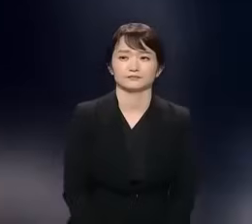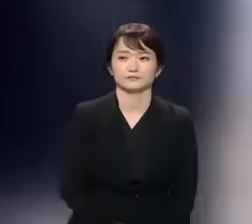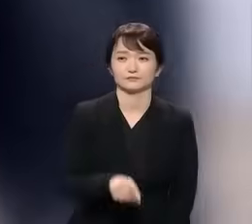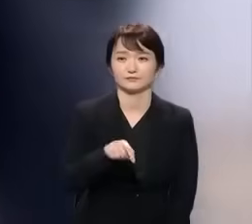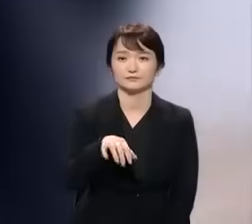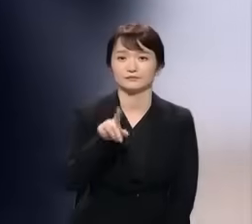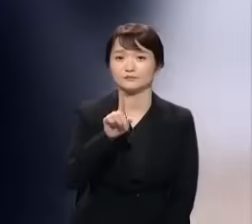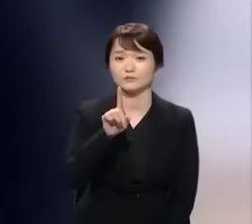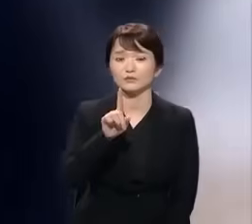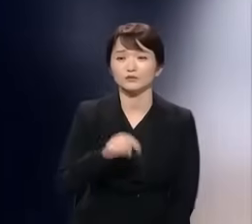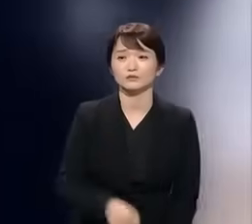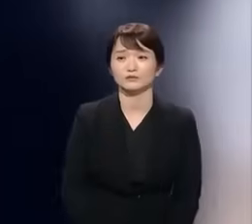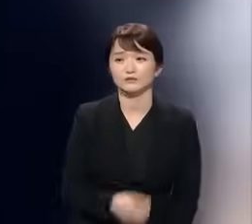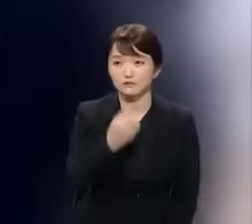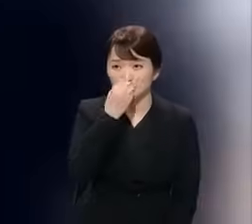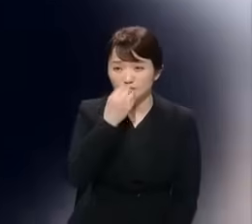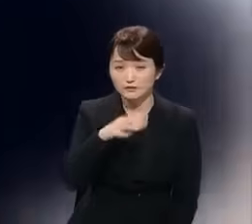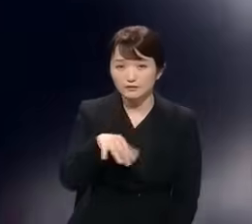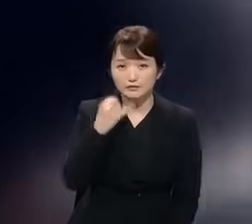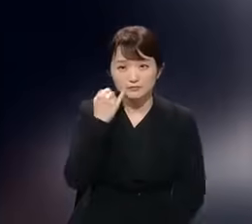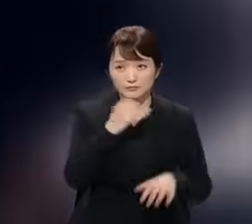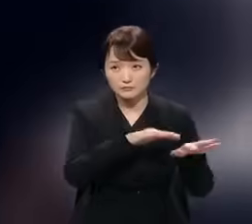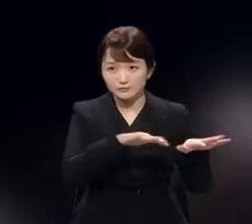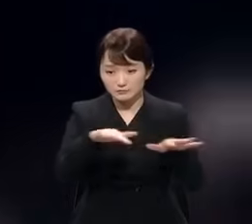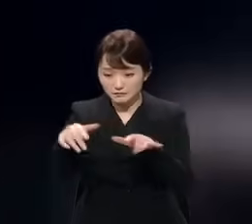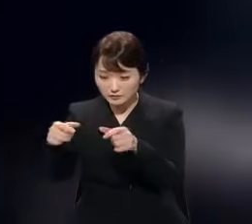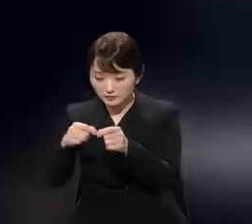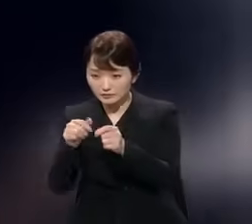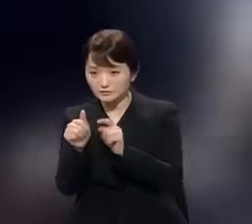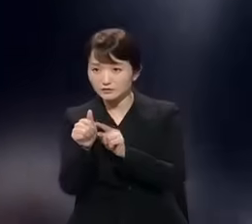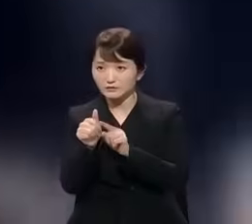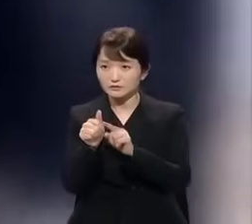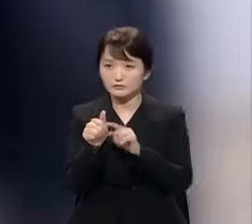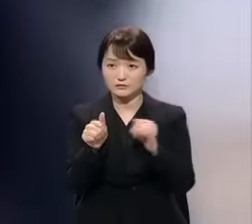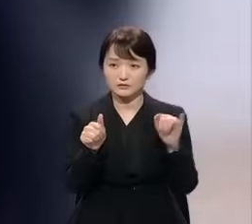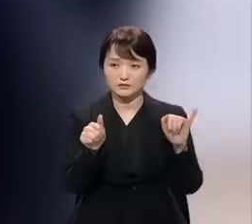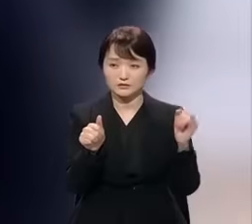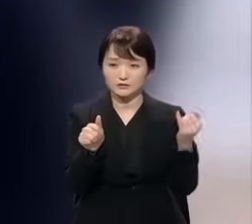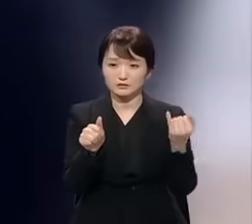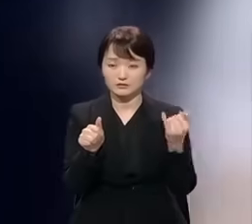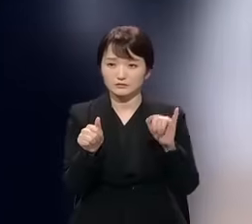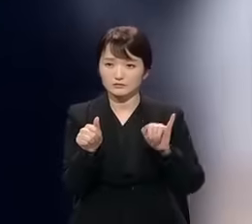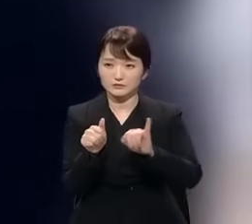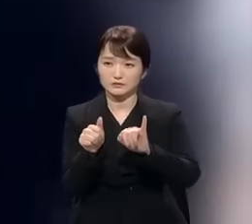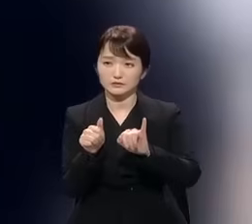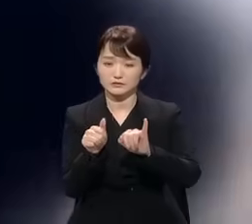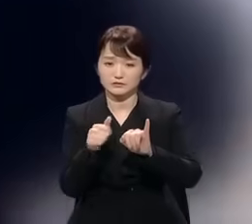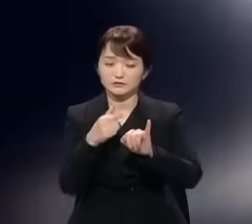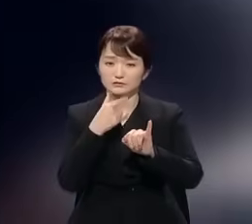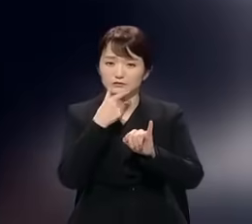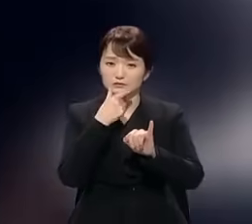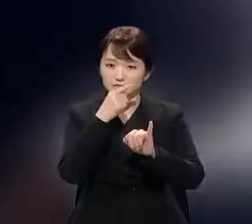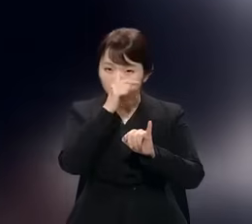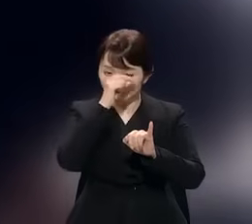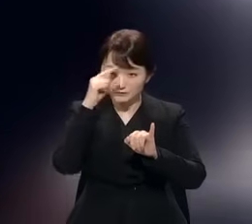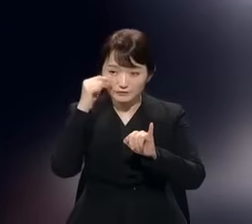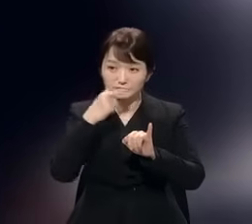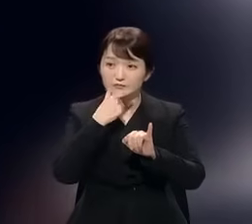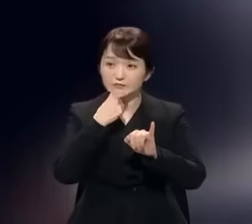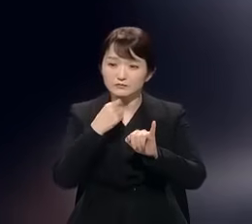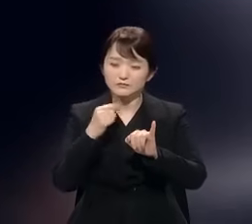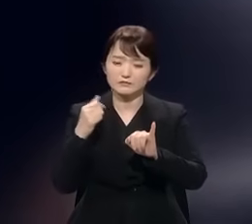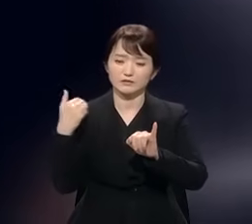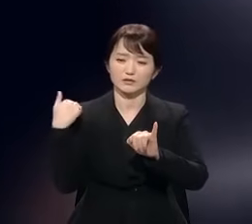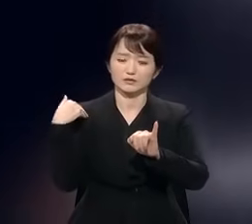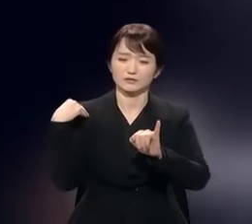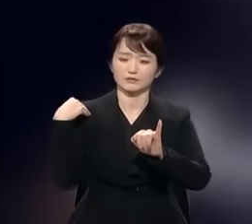자, 이게 뭔가요? 홍콩의 한 해변입니다. 한 남성이 수영복 차림 여성 어깨에 손을 올려놓고 있죠. 여성은 불쾌한